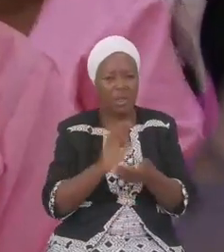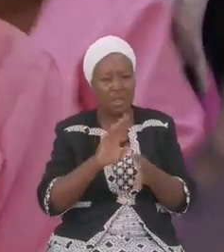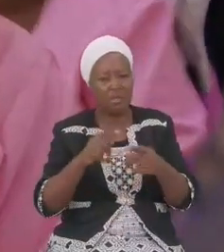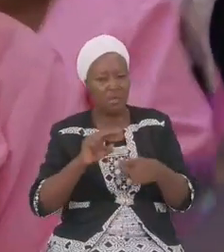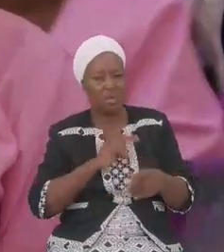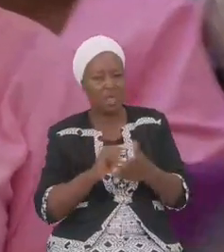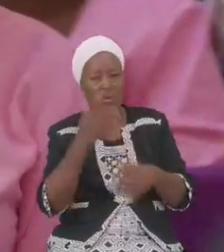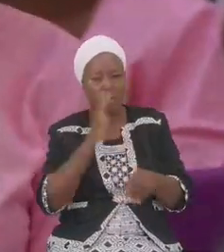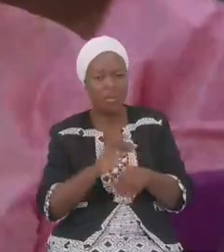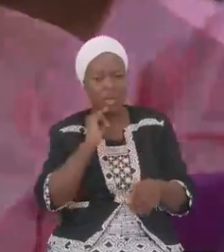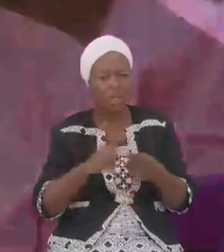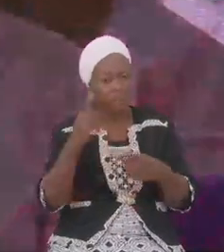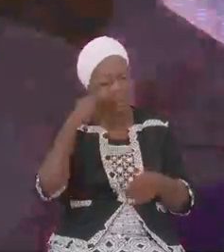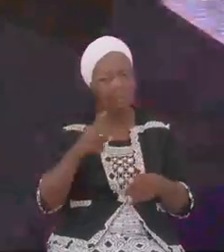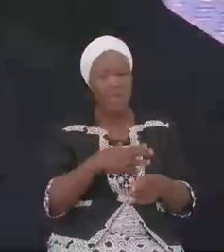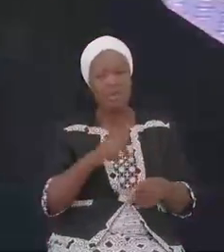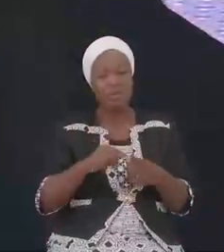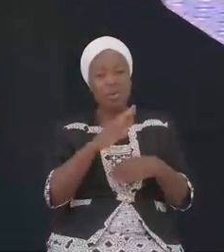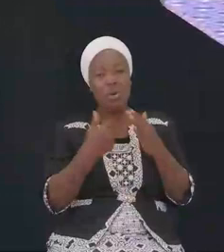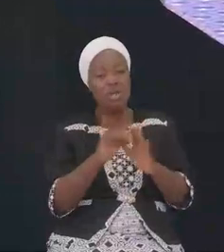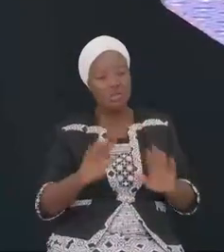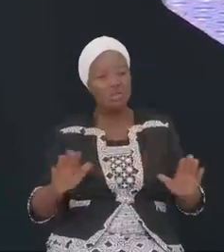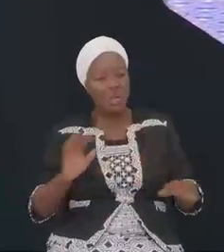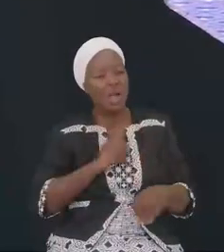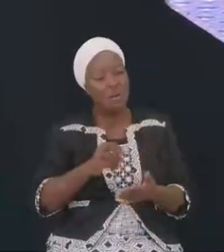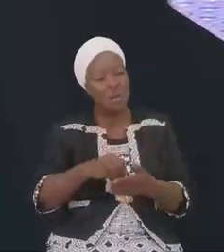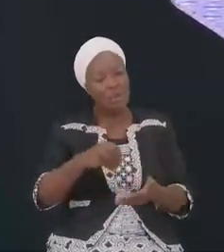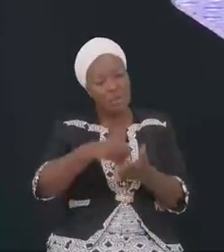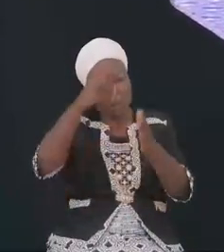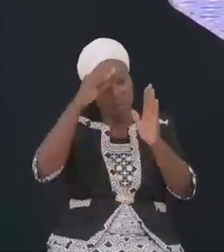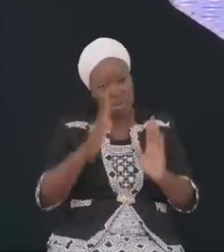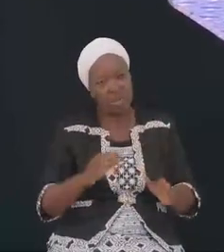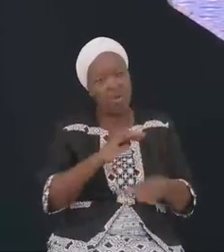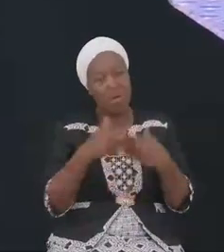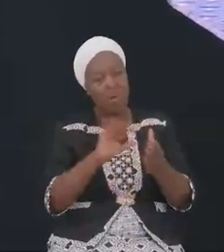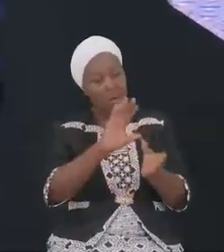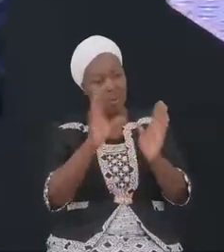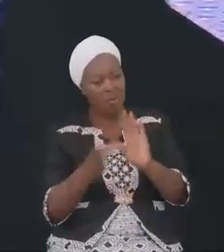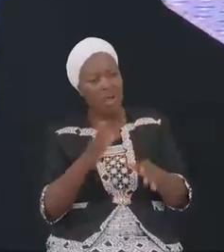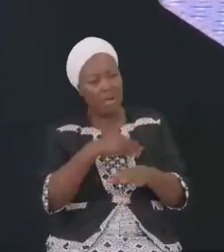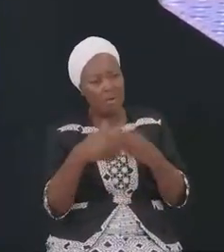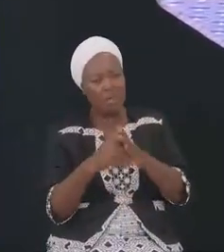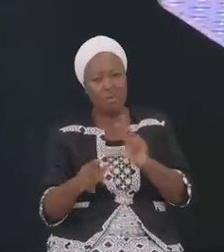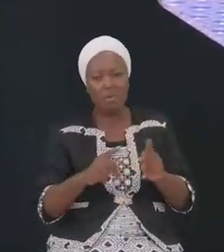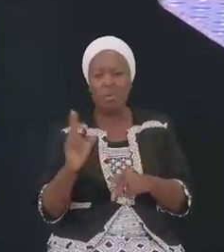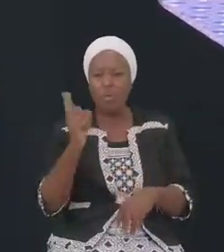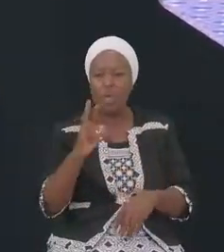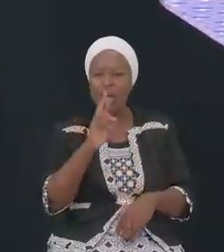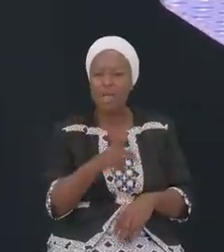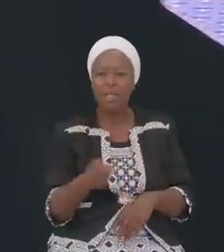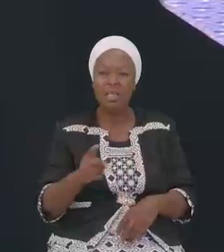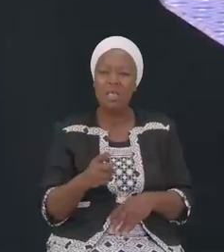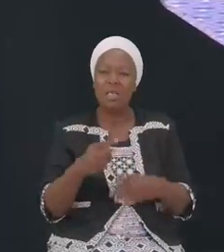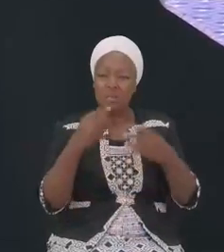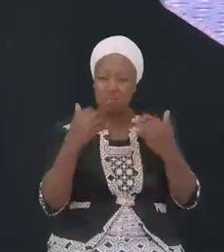est pour vous, pour vos enfants, pour nos étudiants, pour nos convertis, pour tout le monde. Où sont-ils aujourd'hui? Où est